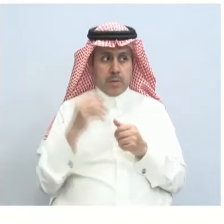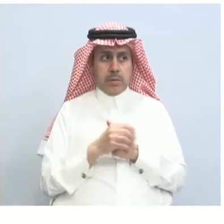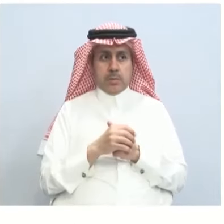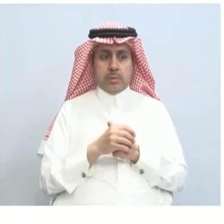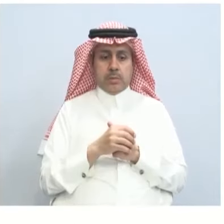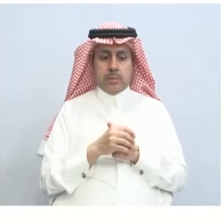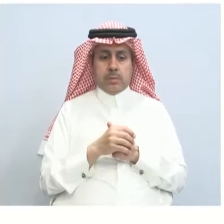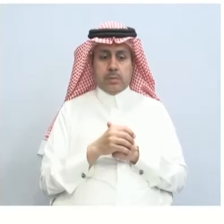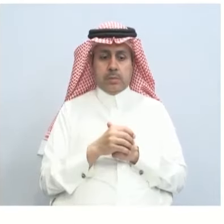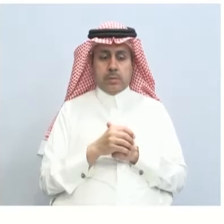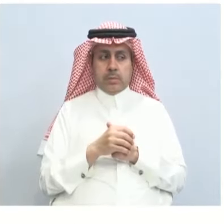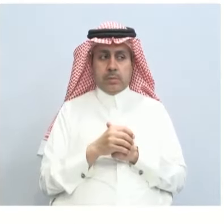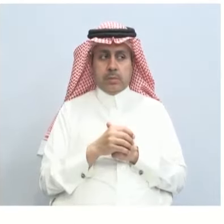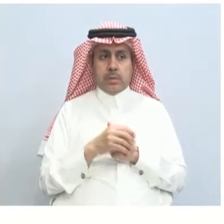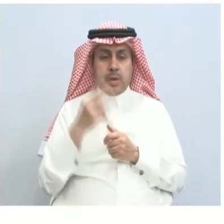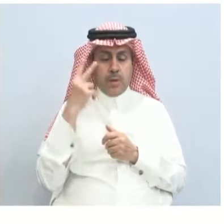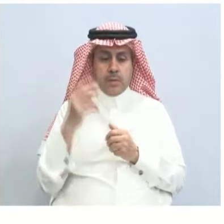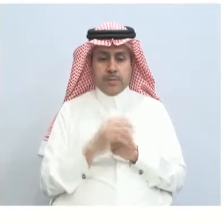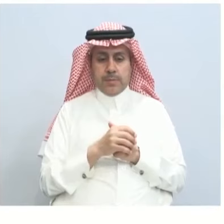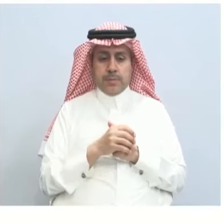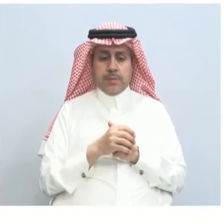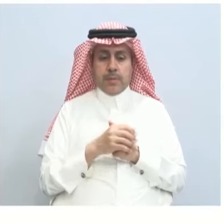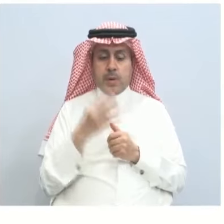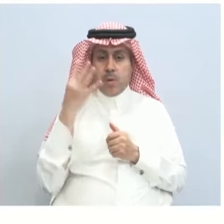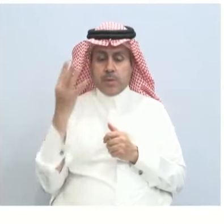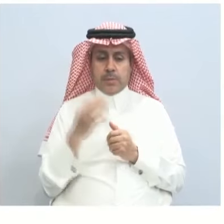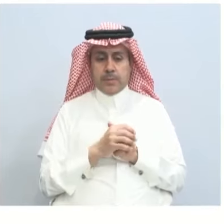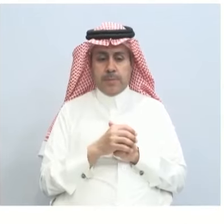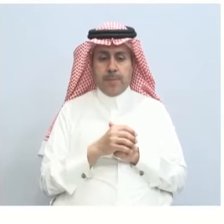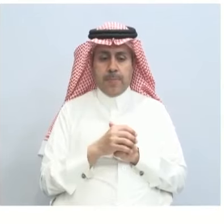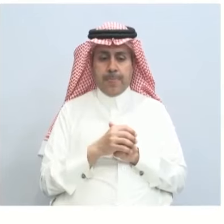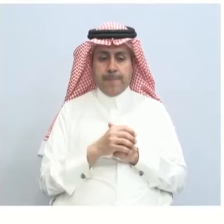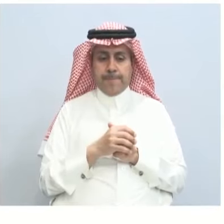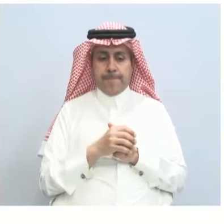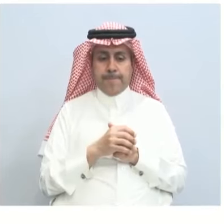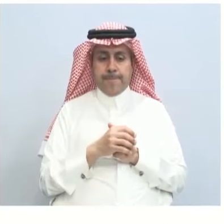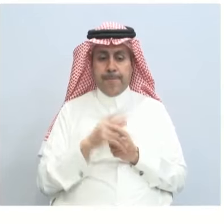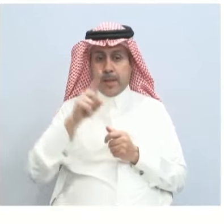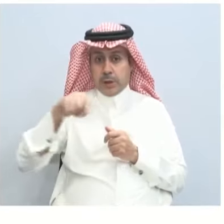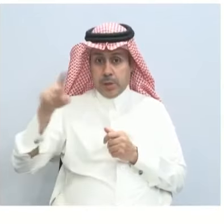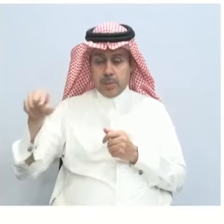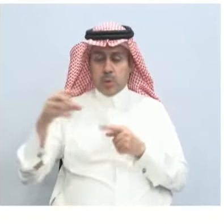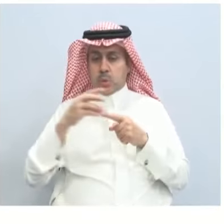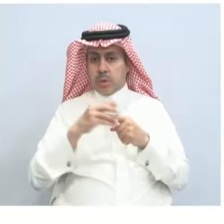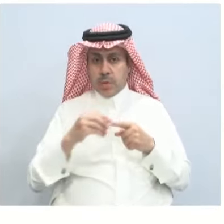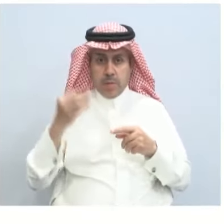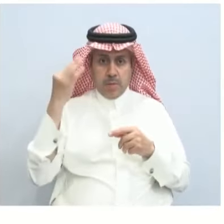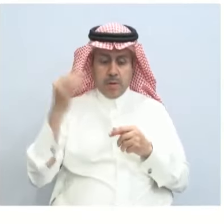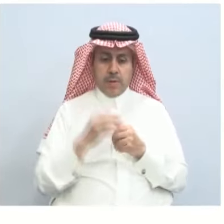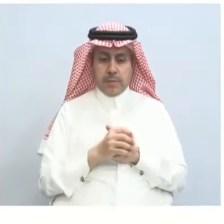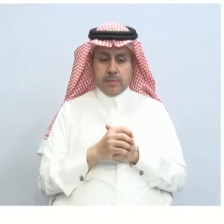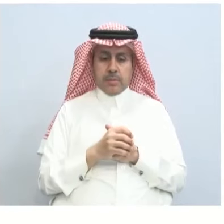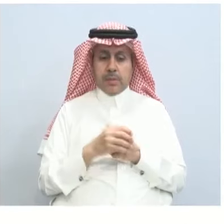واحد و ا ورب وبعدين الدبليو اللي هي سالب 3